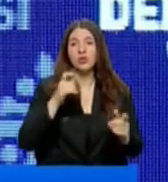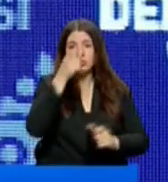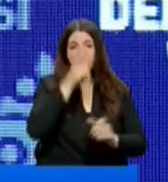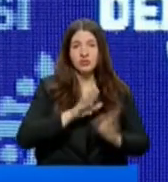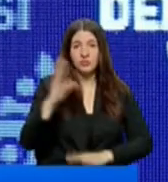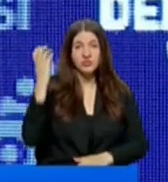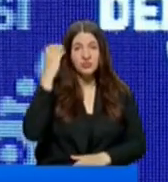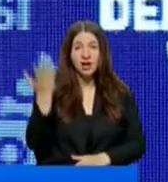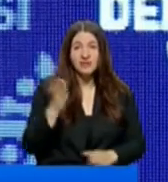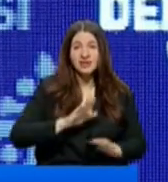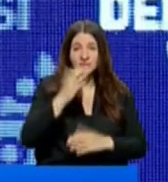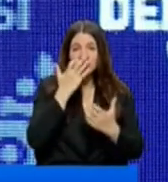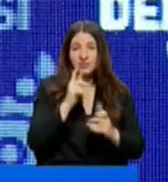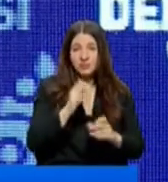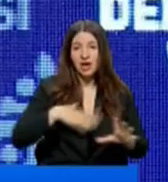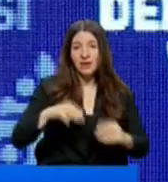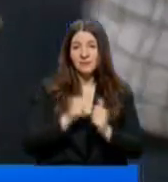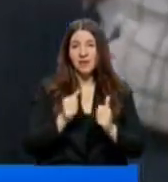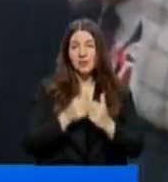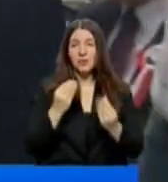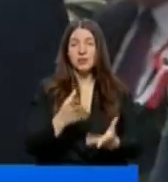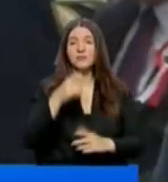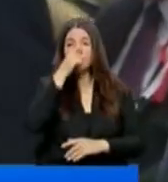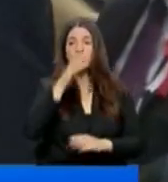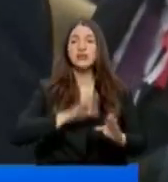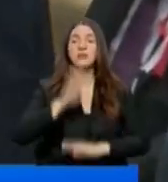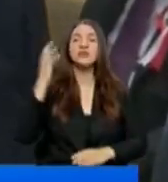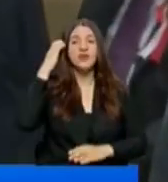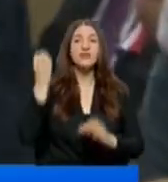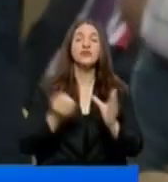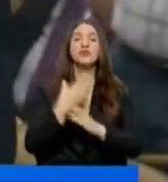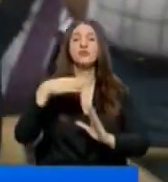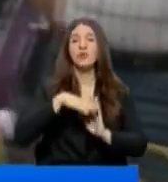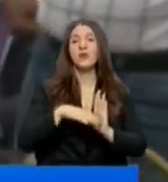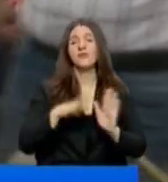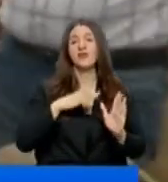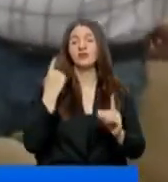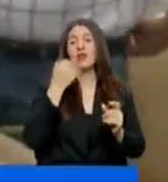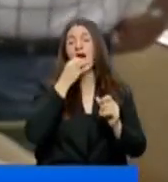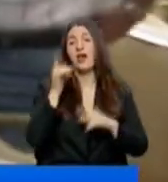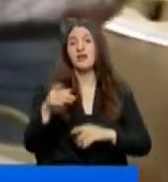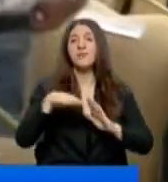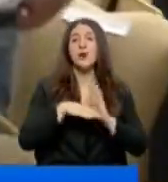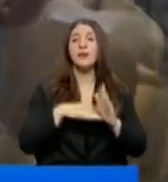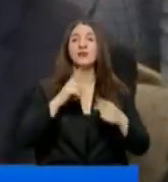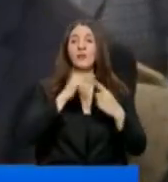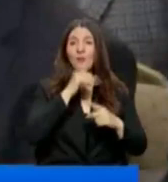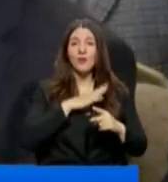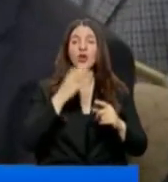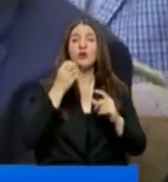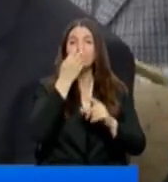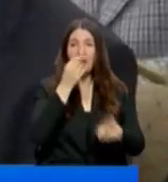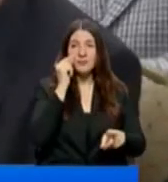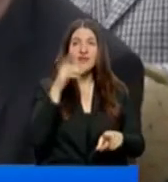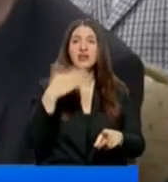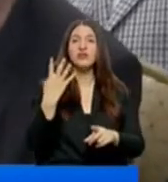Demokrasi Vakfı, demokrasiyi savunuyorsak bir arada olalım. Türk Demokrasi Vakfı'nın kuruluş programı vardı dün Ankara'da. Programa Kılıçdaroğlu, Gültekin Uysal